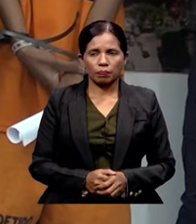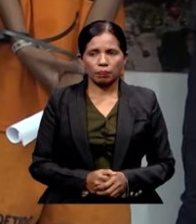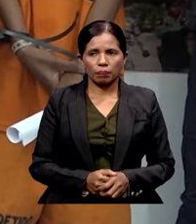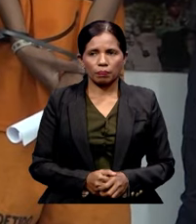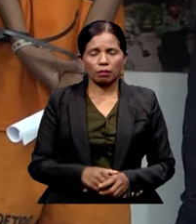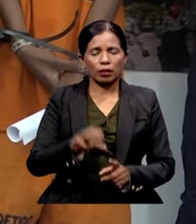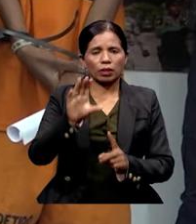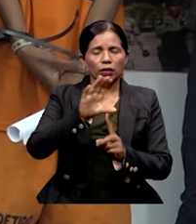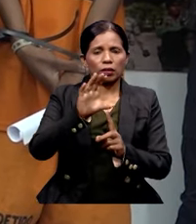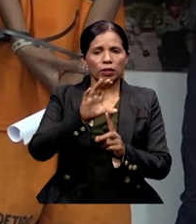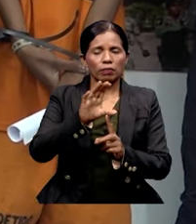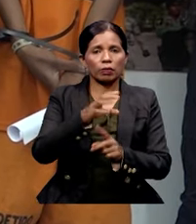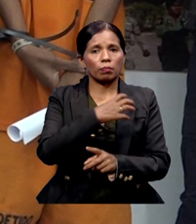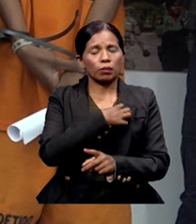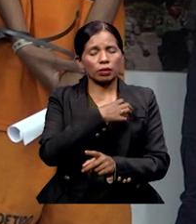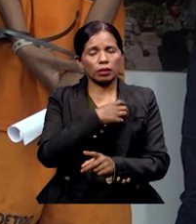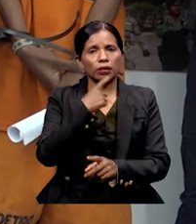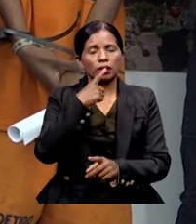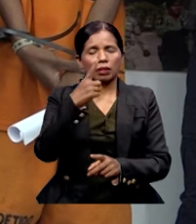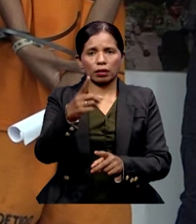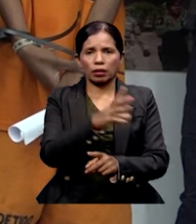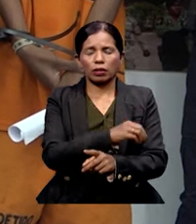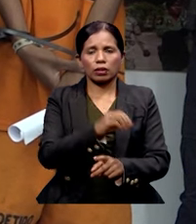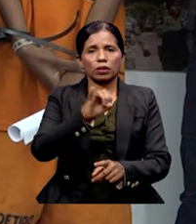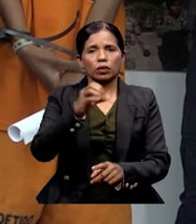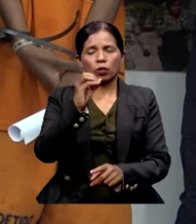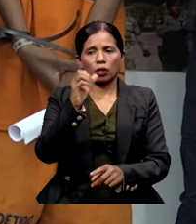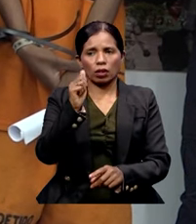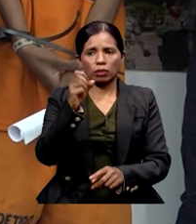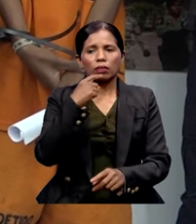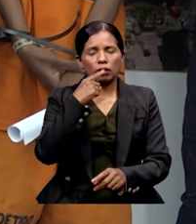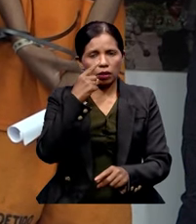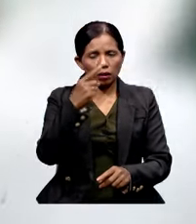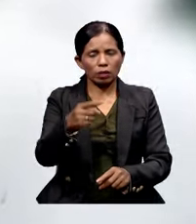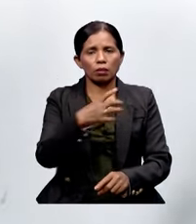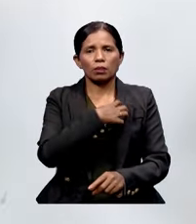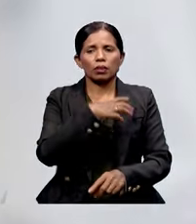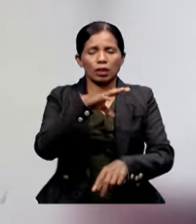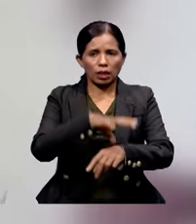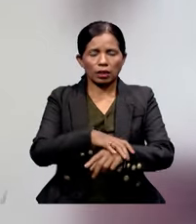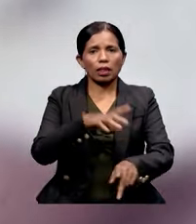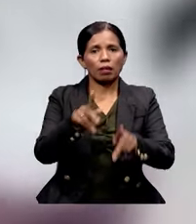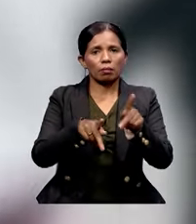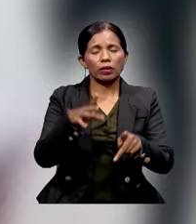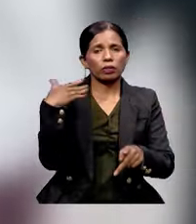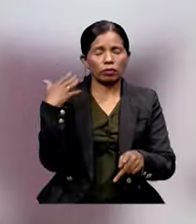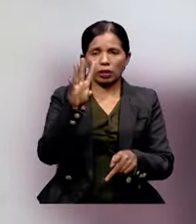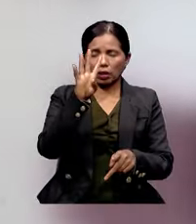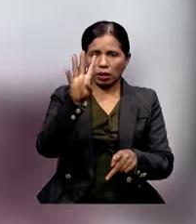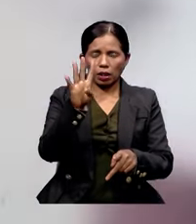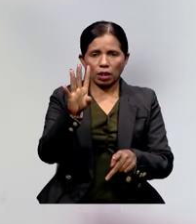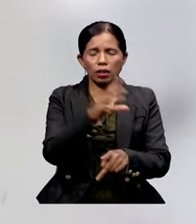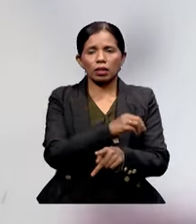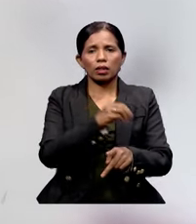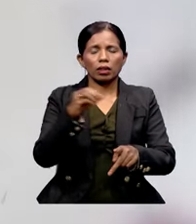Chef di Departamento Investigação Criminal Nacional, Superintendente João Belo dos Reis informa, pentel capturatan autor nenghat bakaju asalta vítima